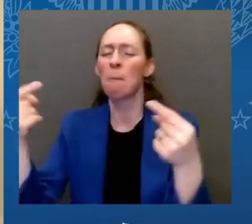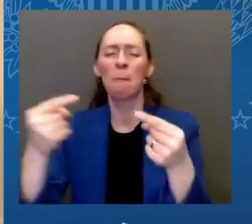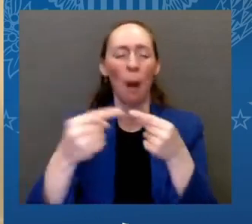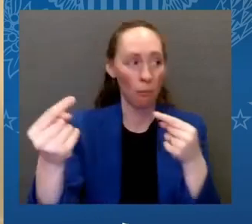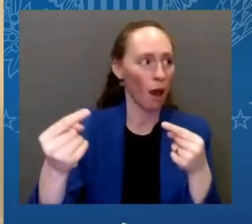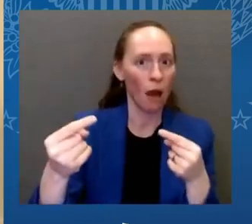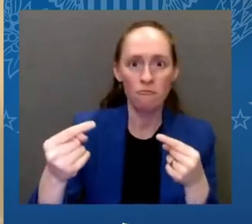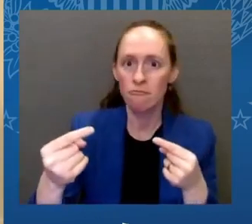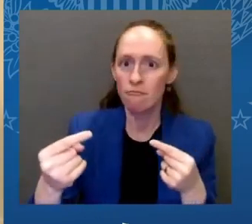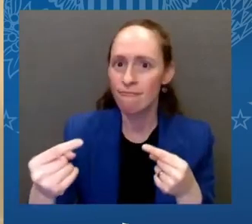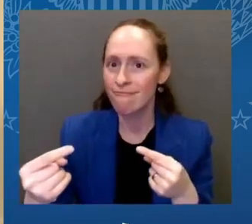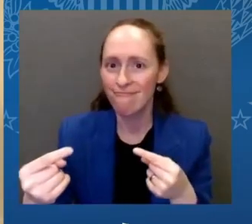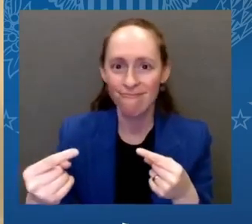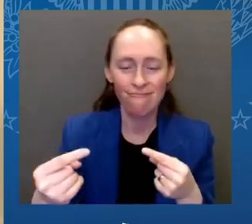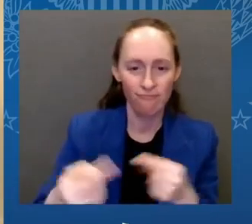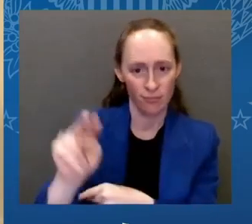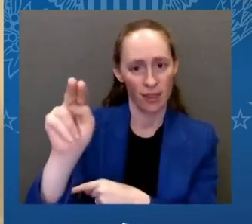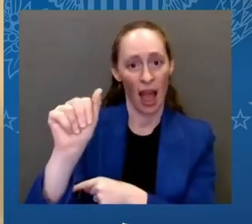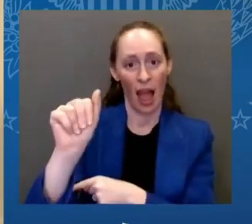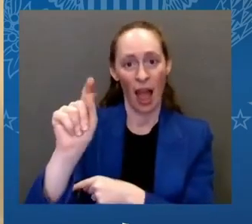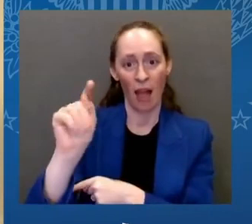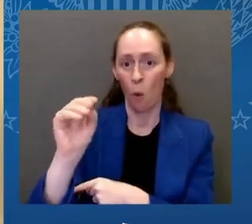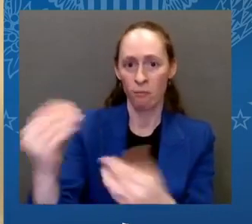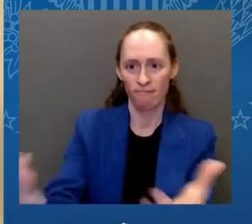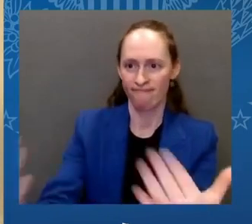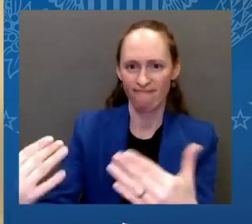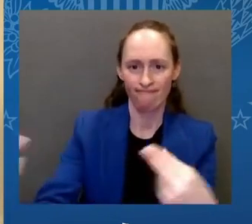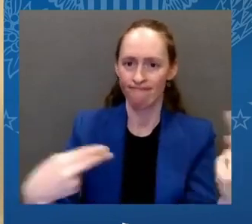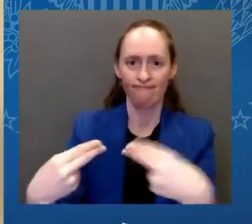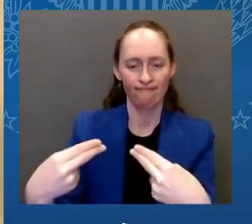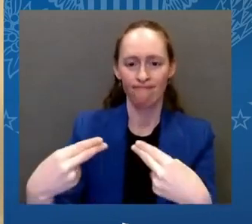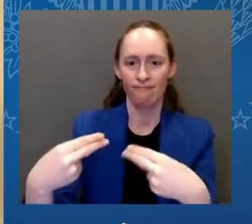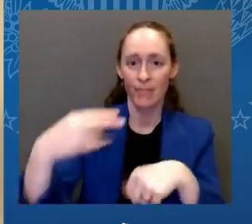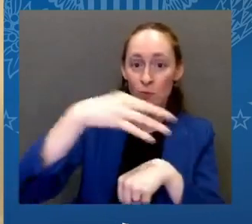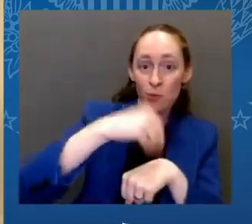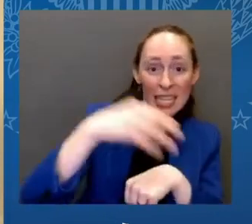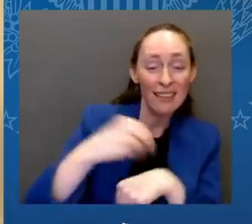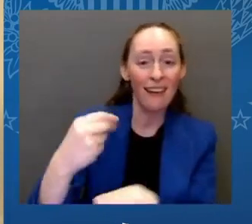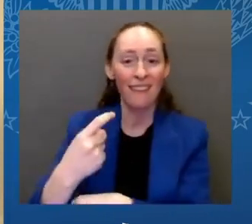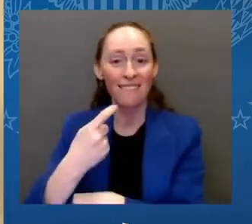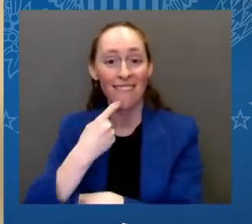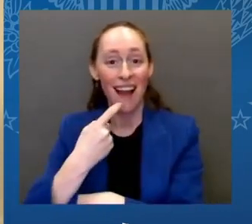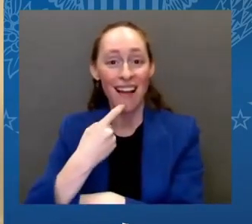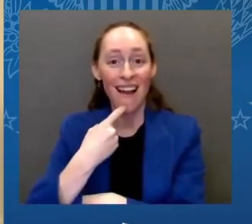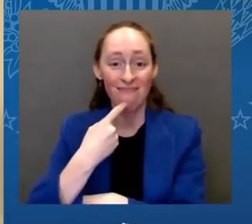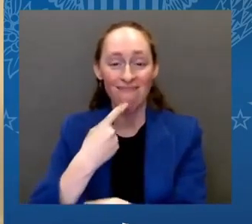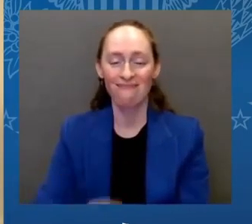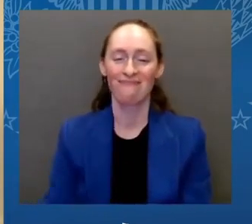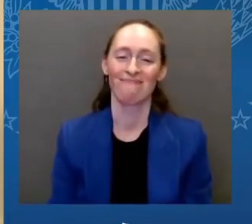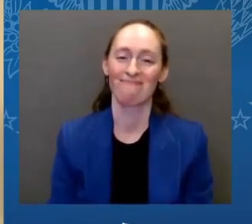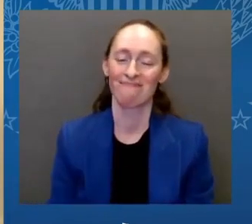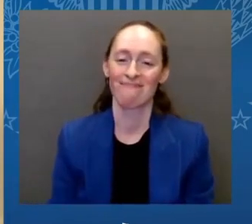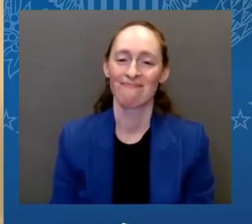бачу ніяких підстав вважати, що ця підтримка буде знижатися